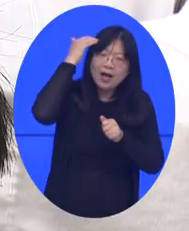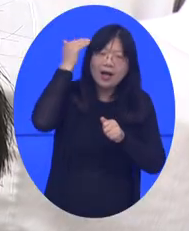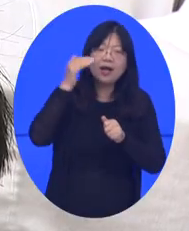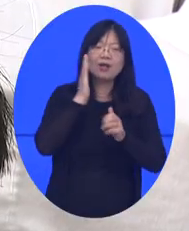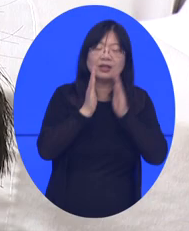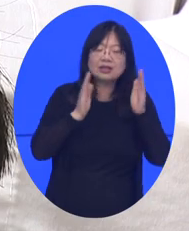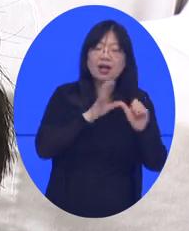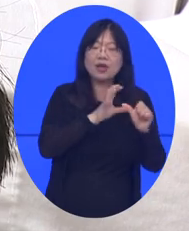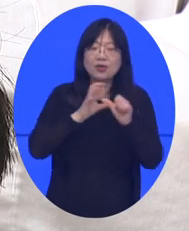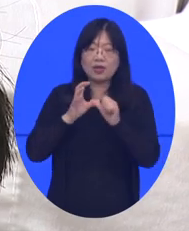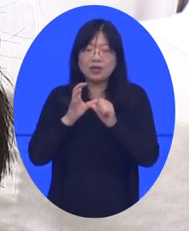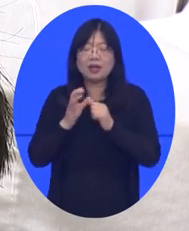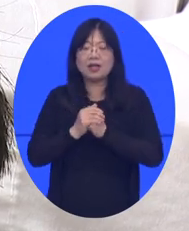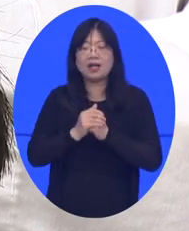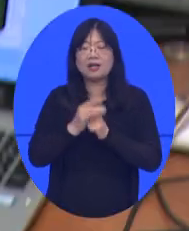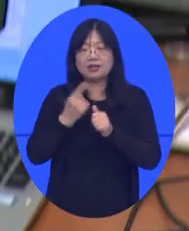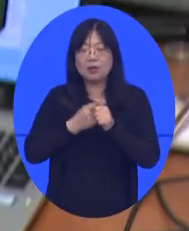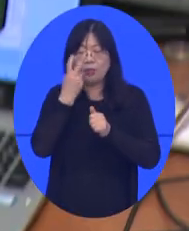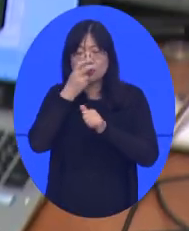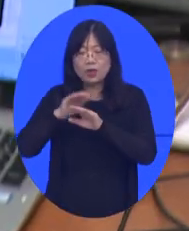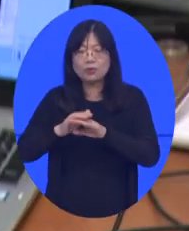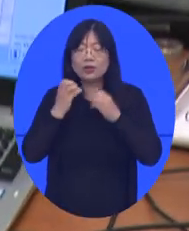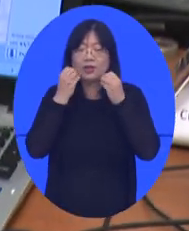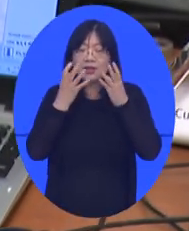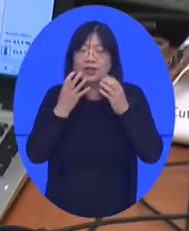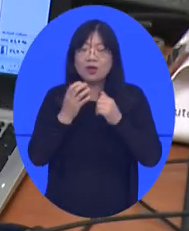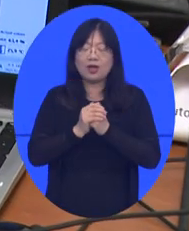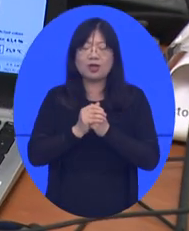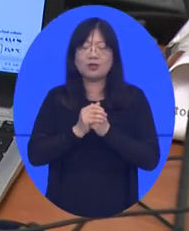통해 자연은 보존하고 새로운 부가가치를